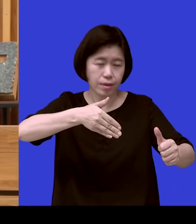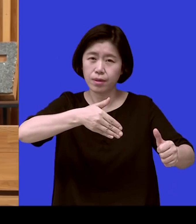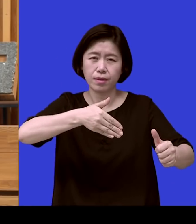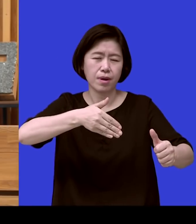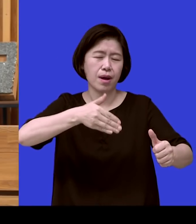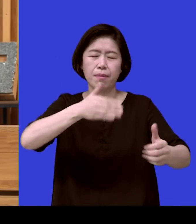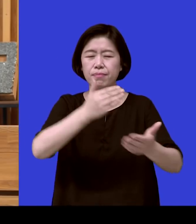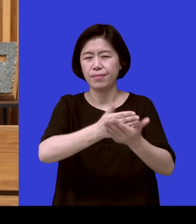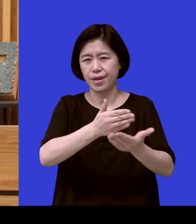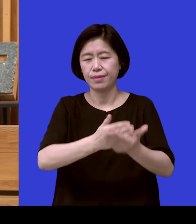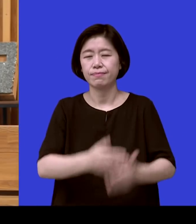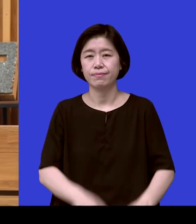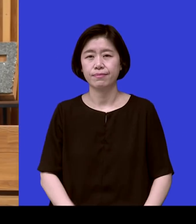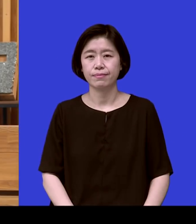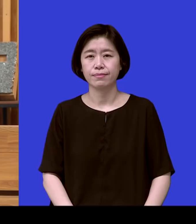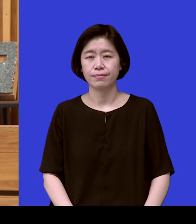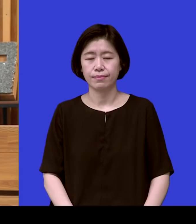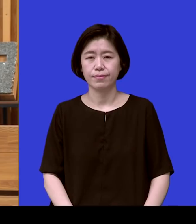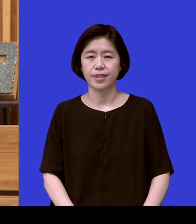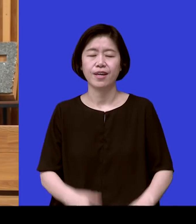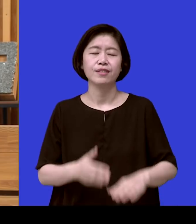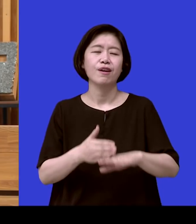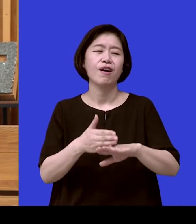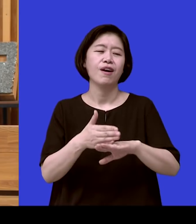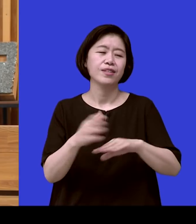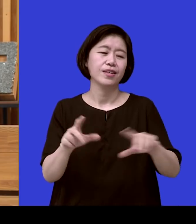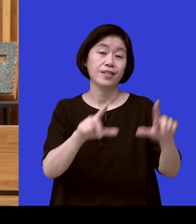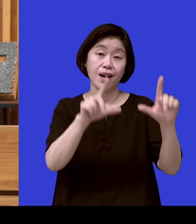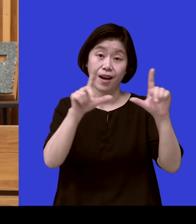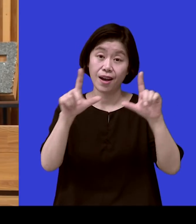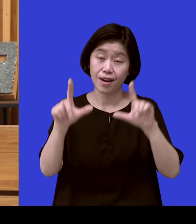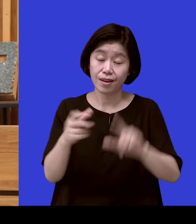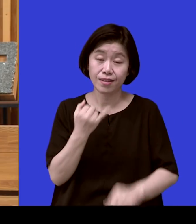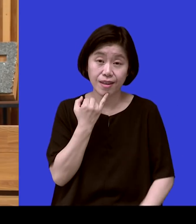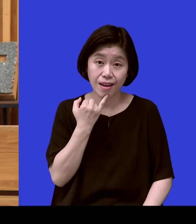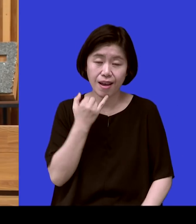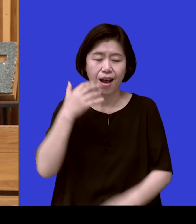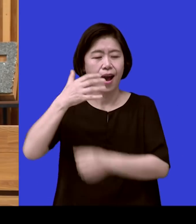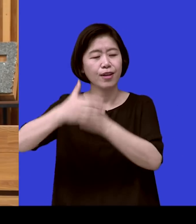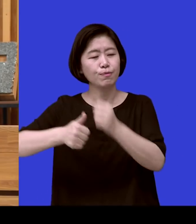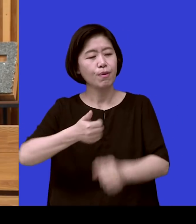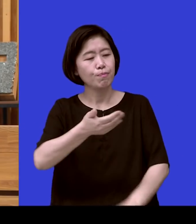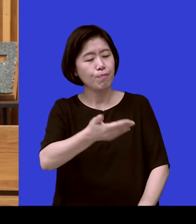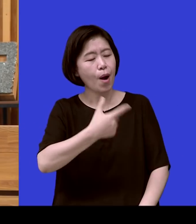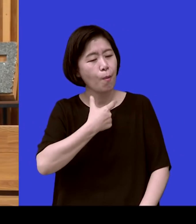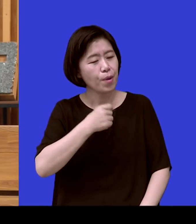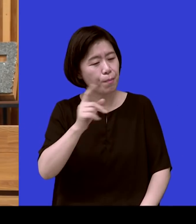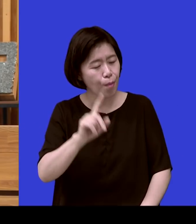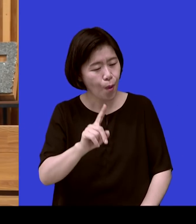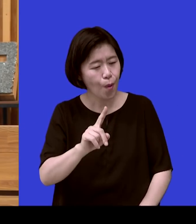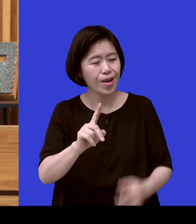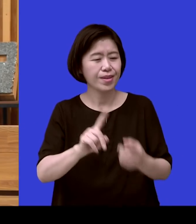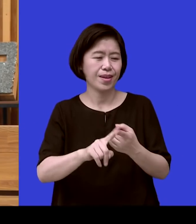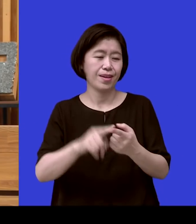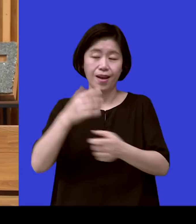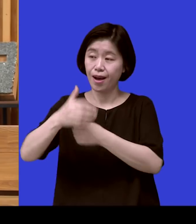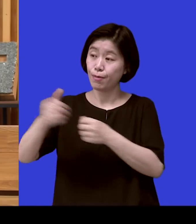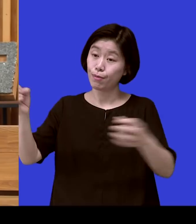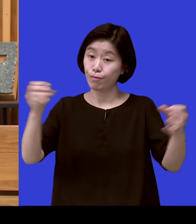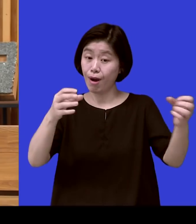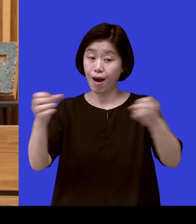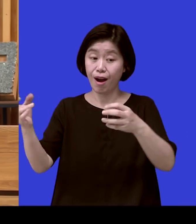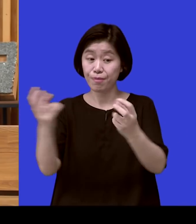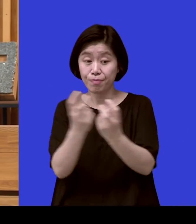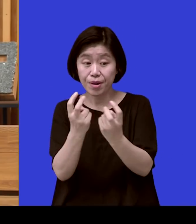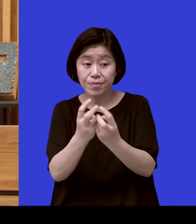말고 어떻게 천천히 걸으면서 돌이켜보고 하나님께서 우리에게 원하시는 것은 무엇인지 늘 하나님과 네. 대화하면서 자라서